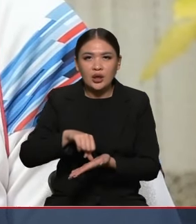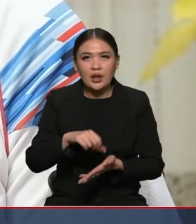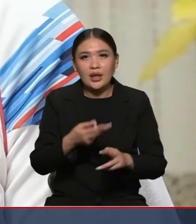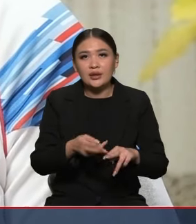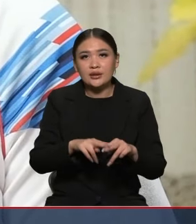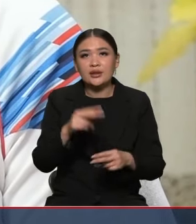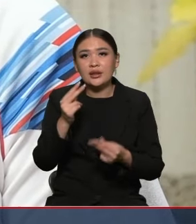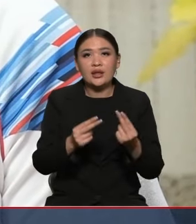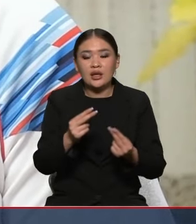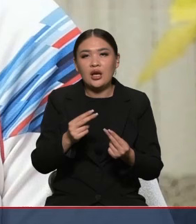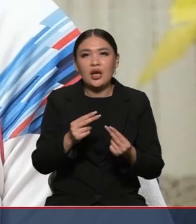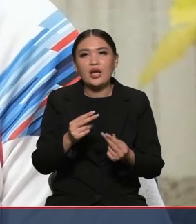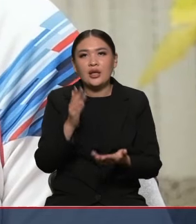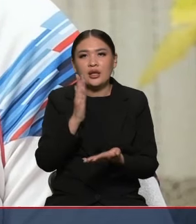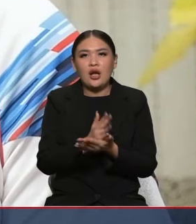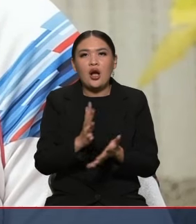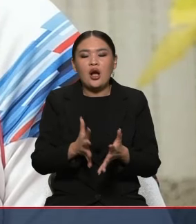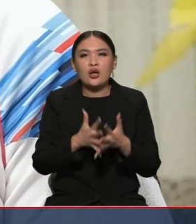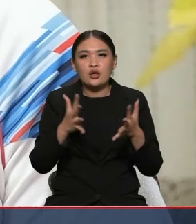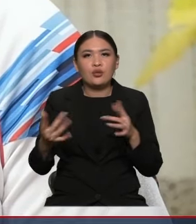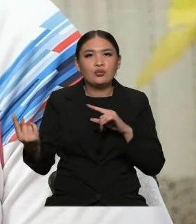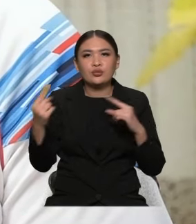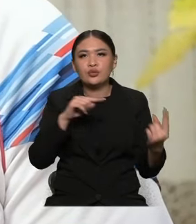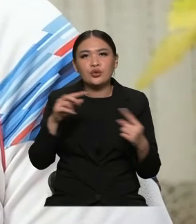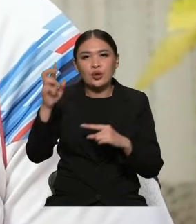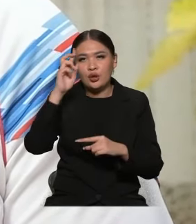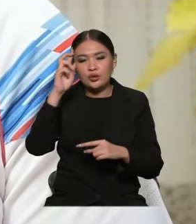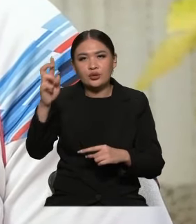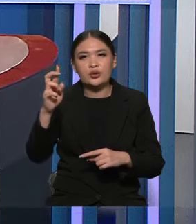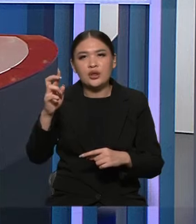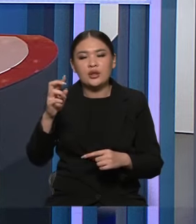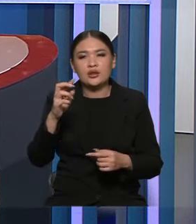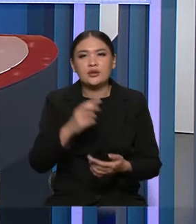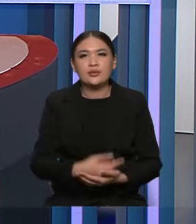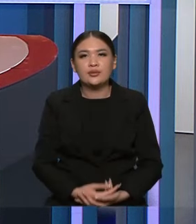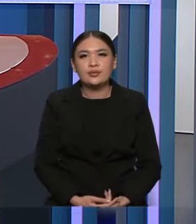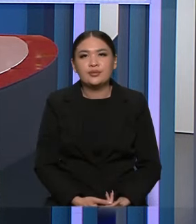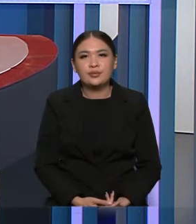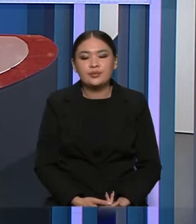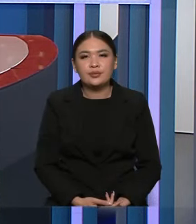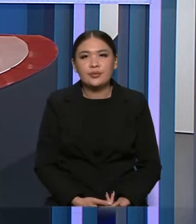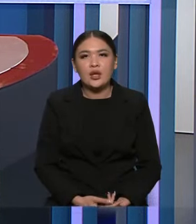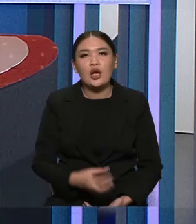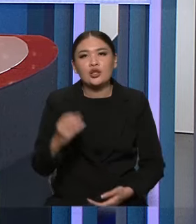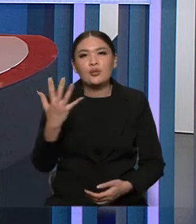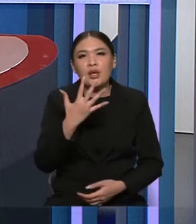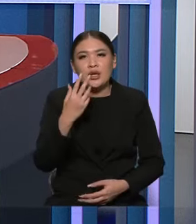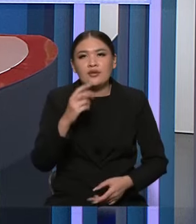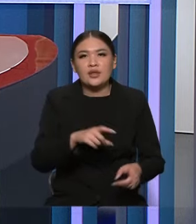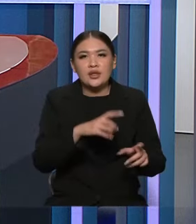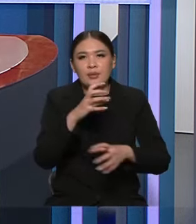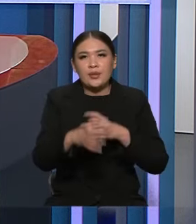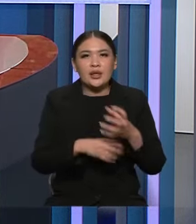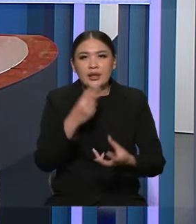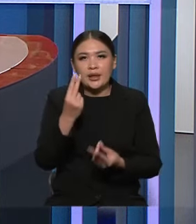кочевников имеет огромное международное значение. А еще пятые всемирные игры